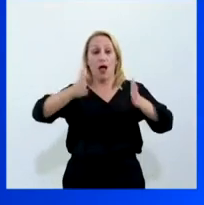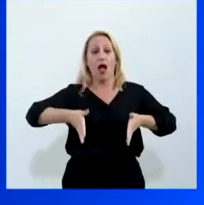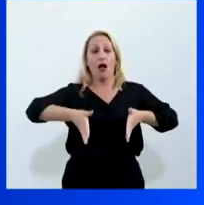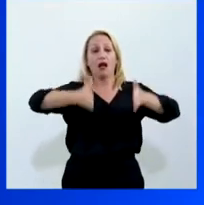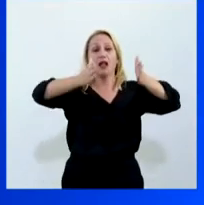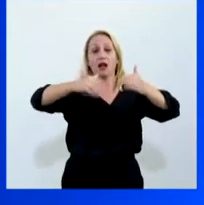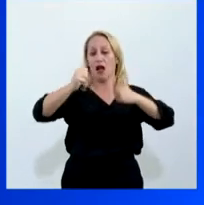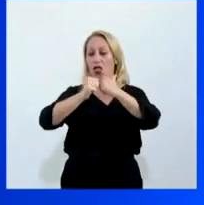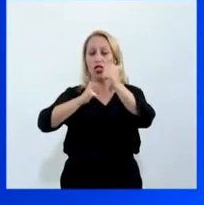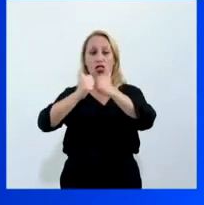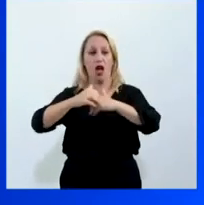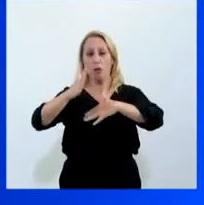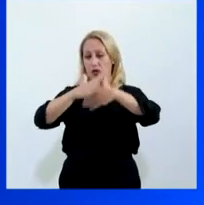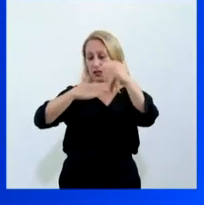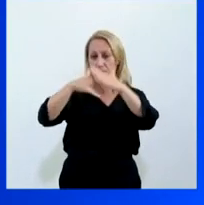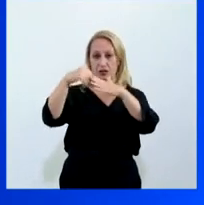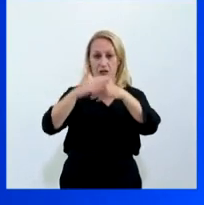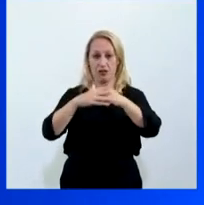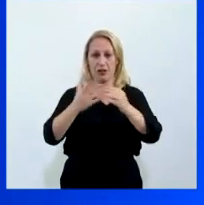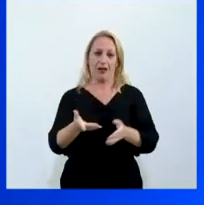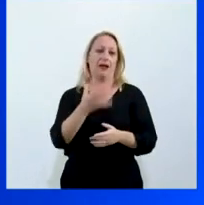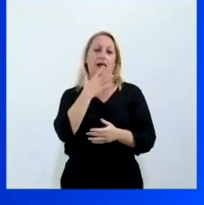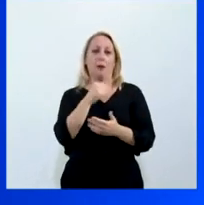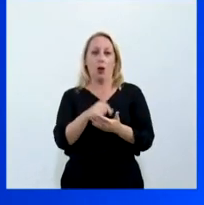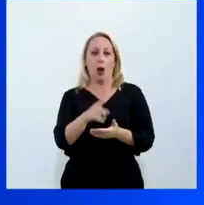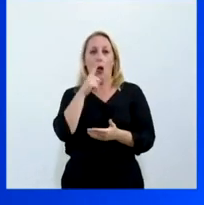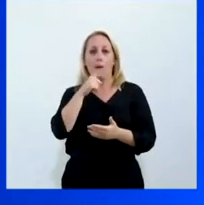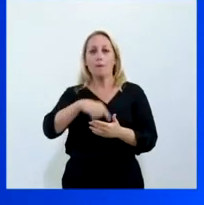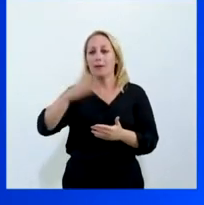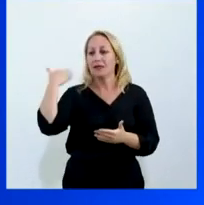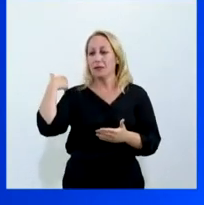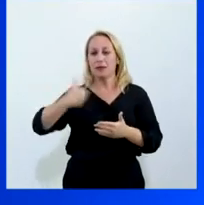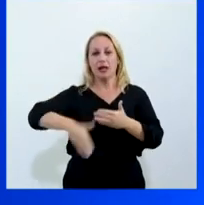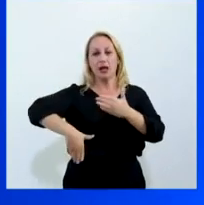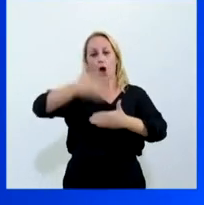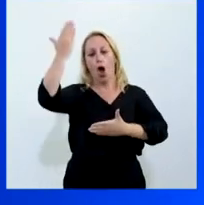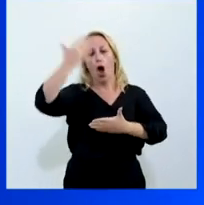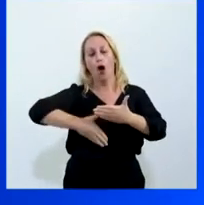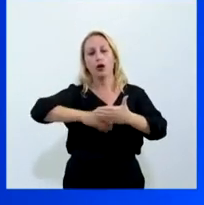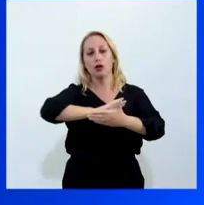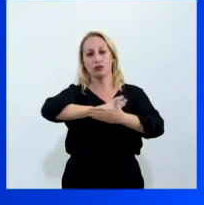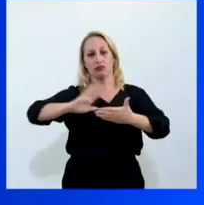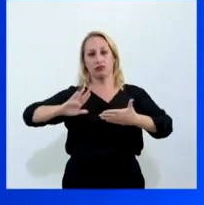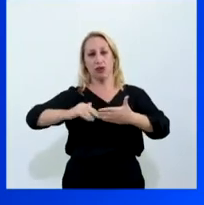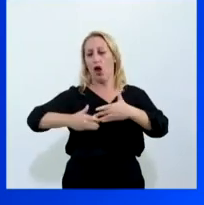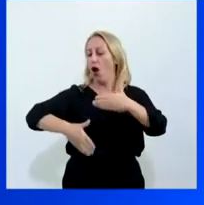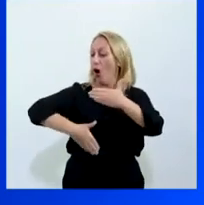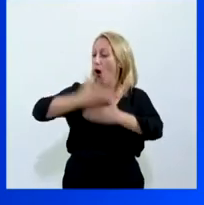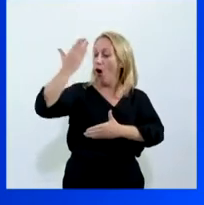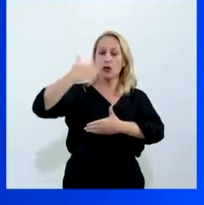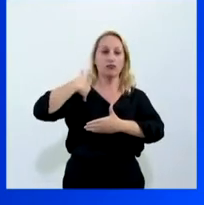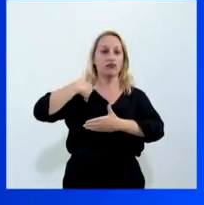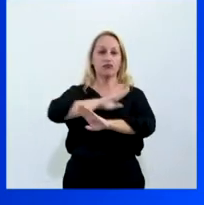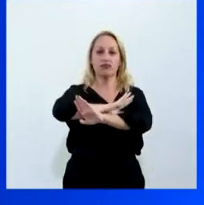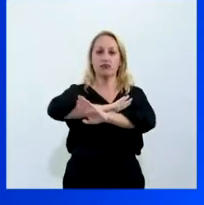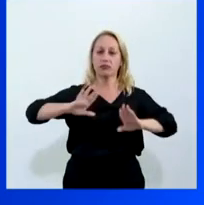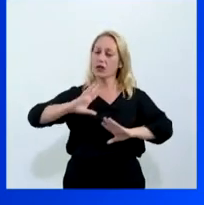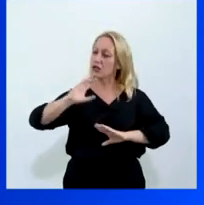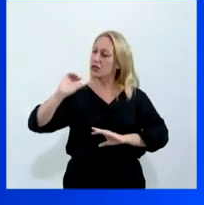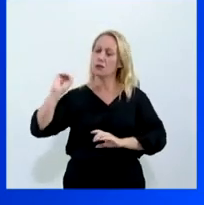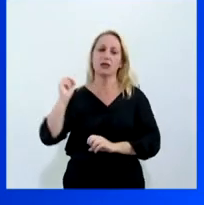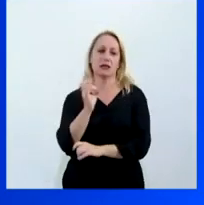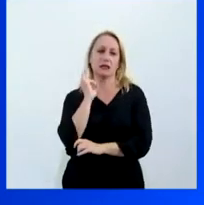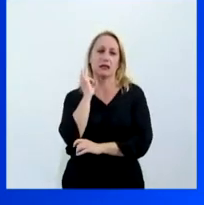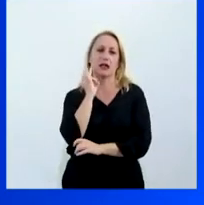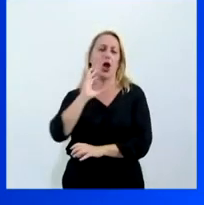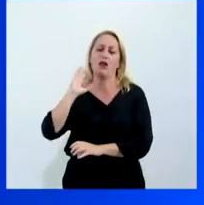πούμε. Γι' αυτό και κάποιες από τις γραμμές οι οποίες τραβήχτηκαν στο παρελθόν πρέπει να είναι πολύ σκληρές. Υπάρχει για την παράνομη δόμηση